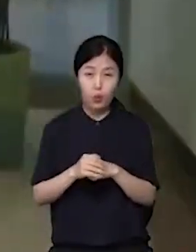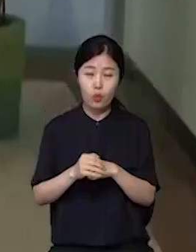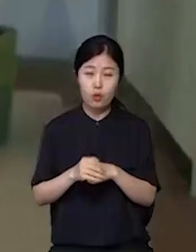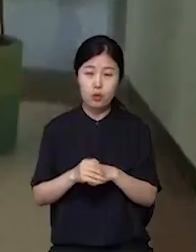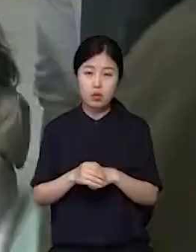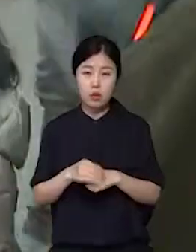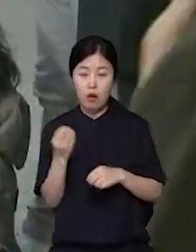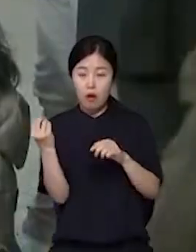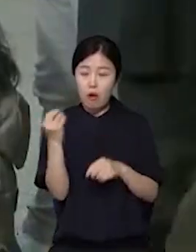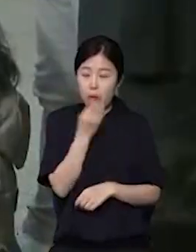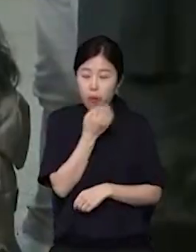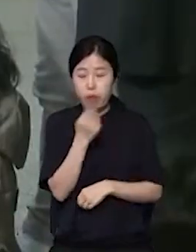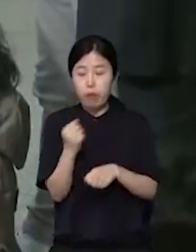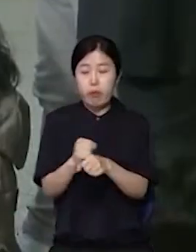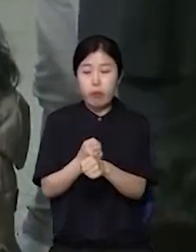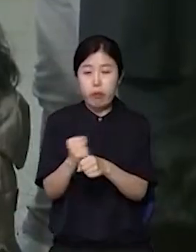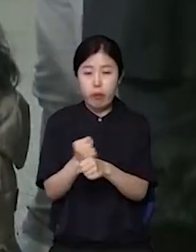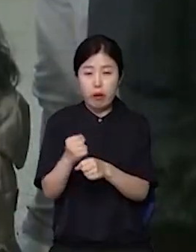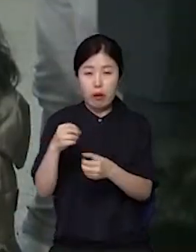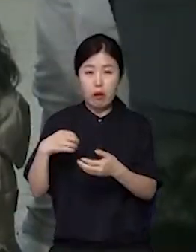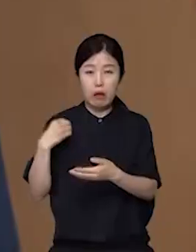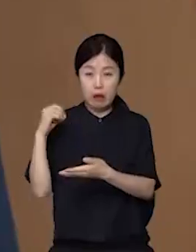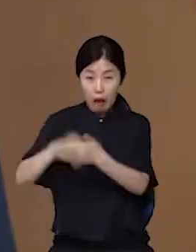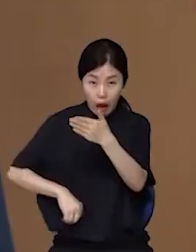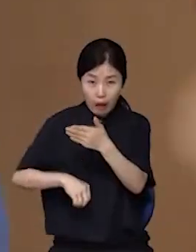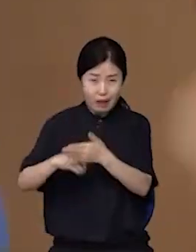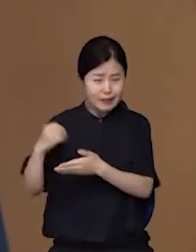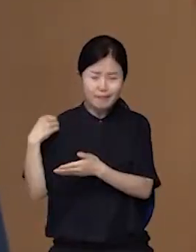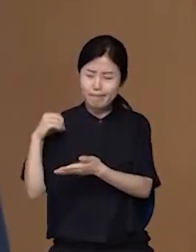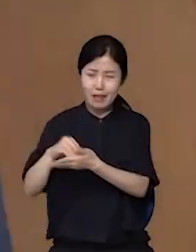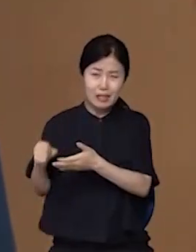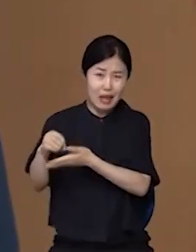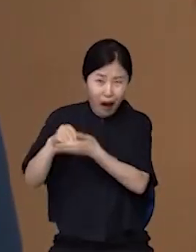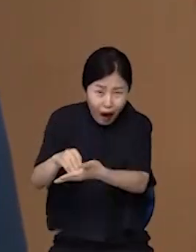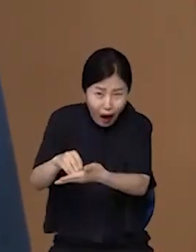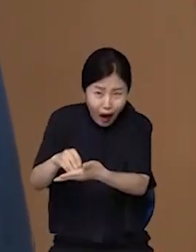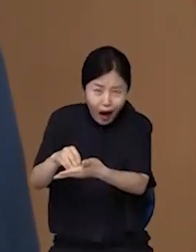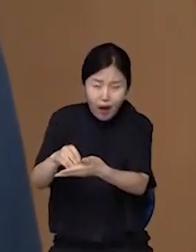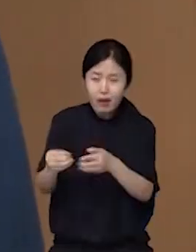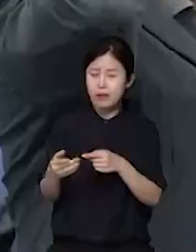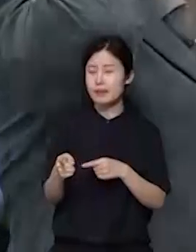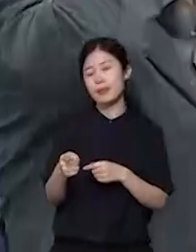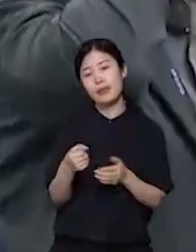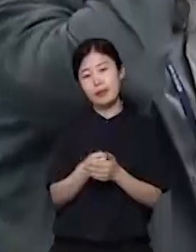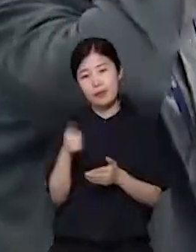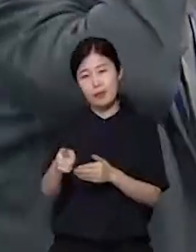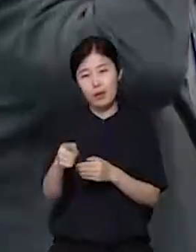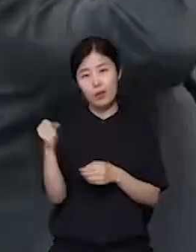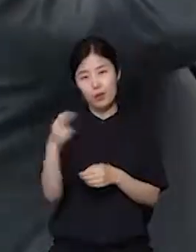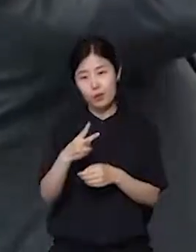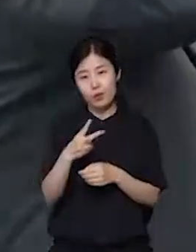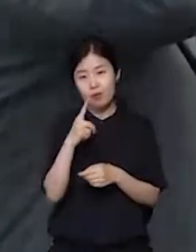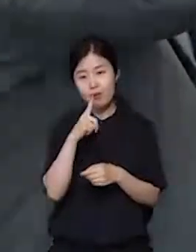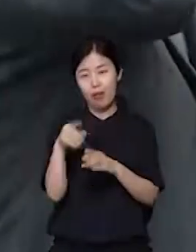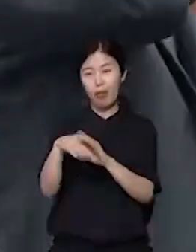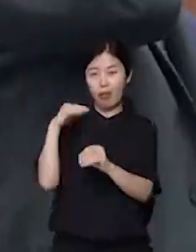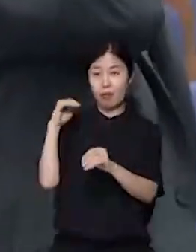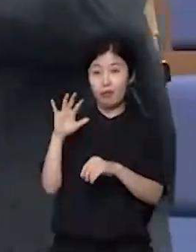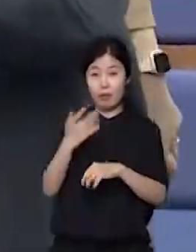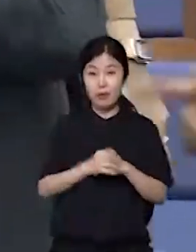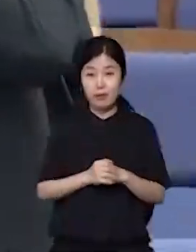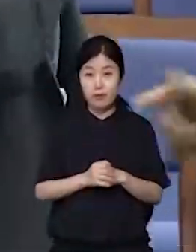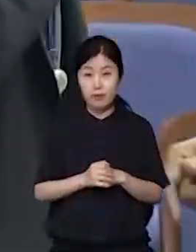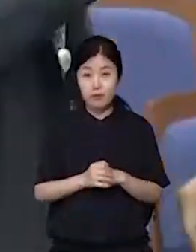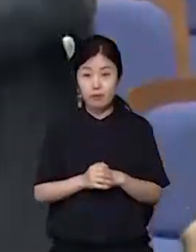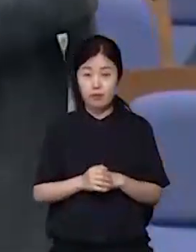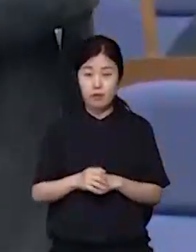역시 발표 당일 김홍걸 의원의 복당이 결정되면서 빛을 발했습니다. 혁신에 대한 당내 의원들의